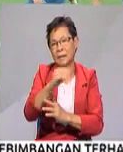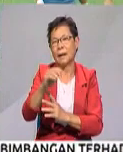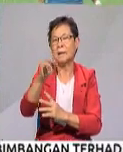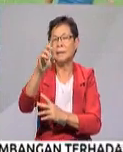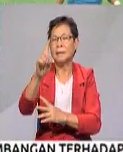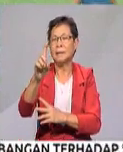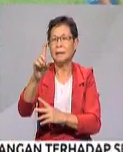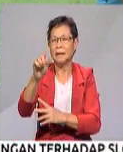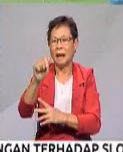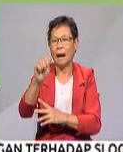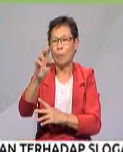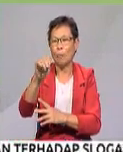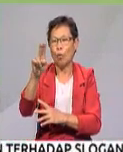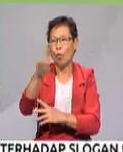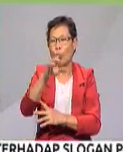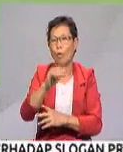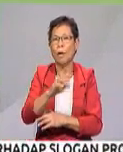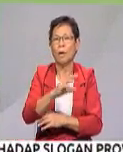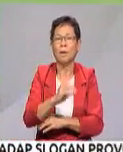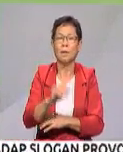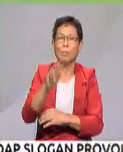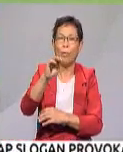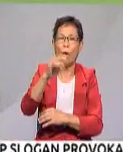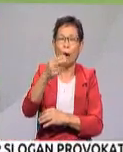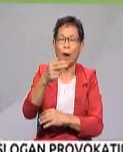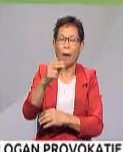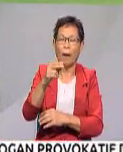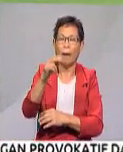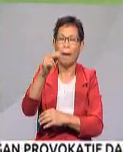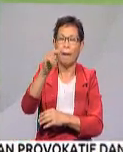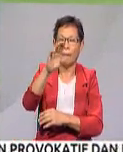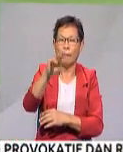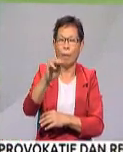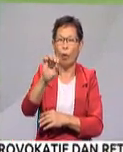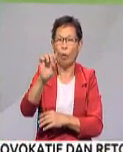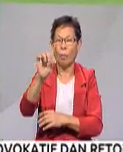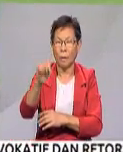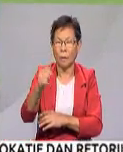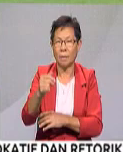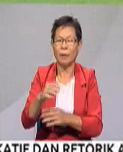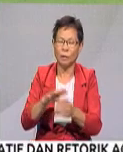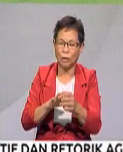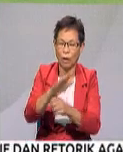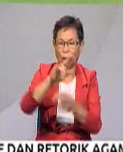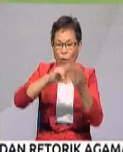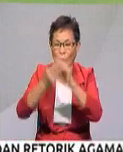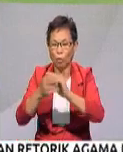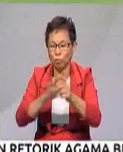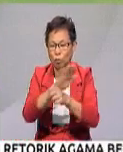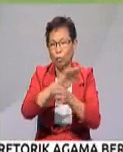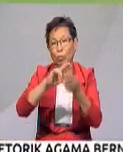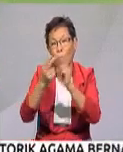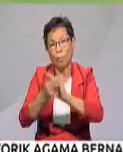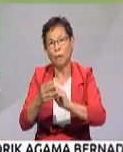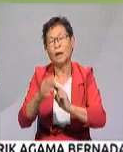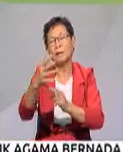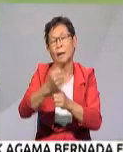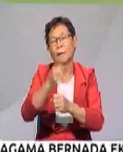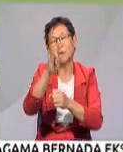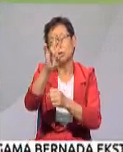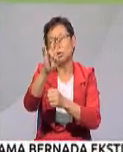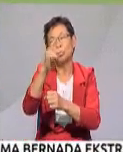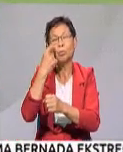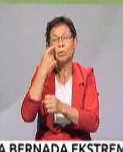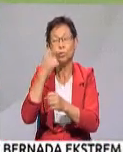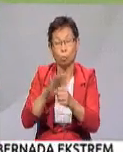Damu Vota dan Muhammad Zul Ashraf Zairifi melengkapkan conversion mengutip 7 mata. Suasana